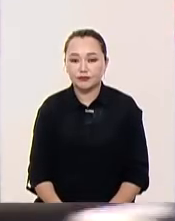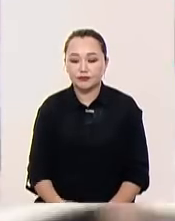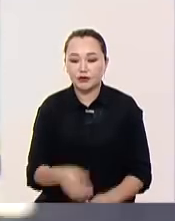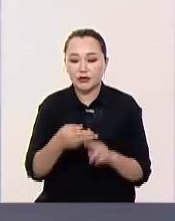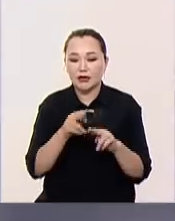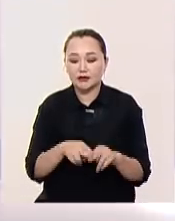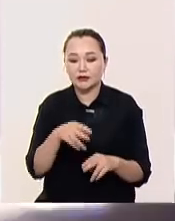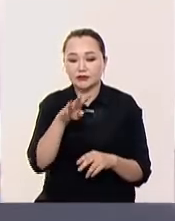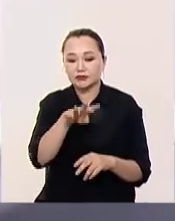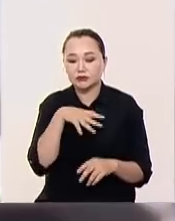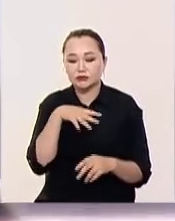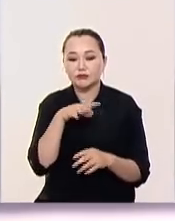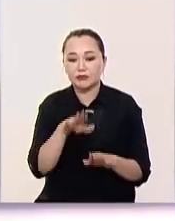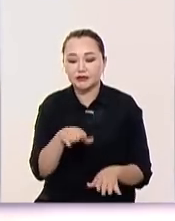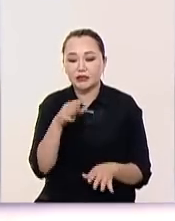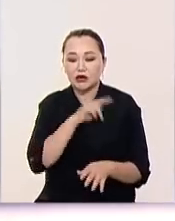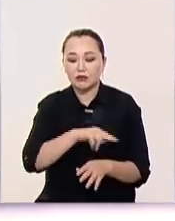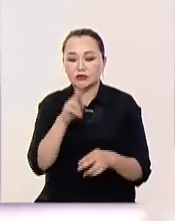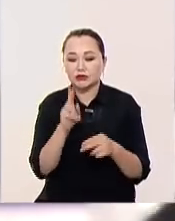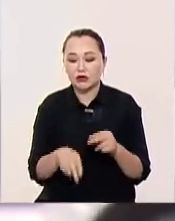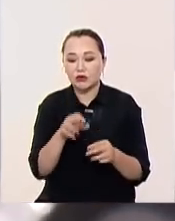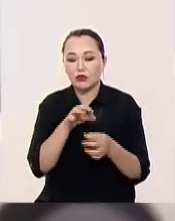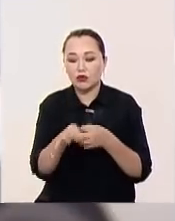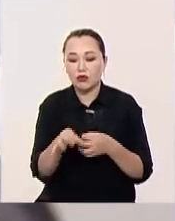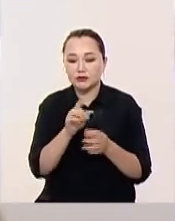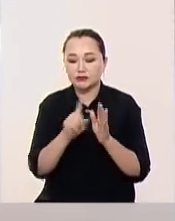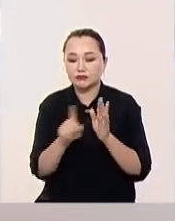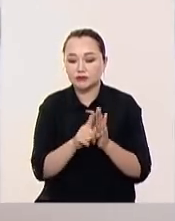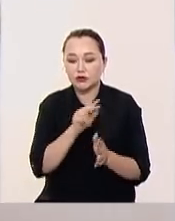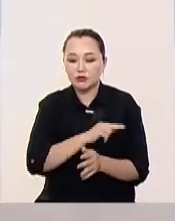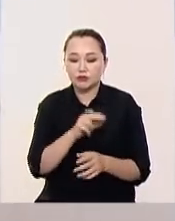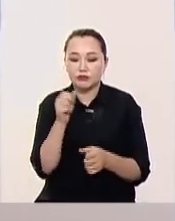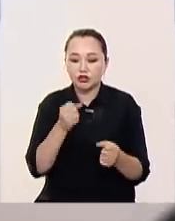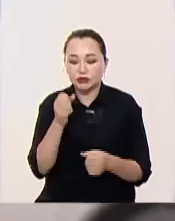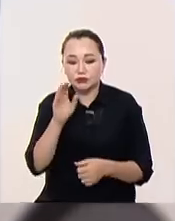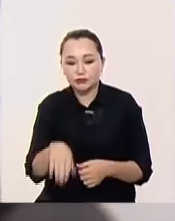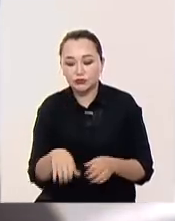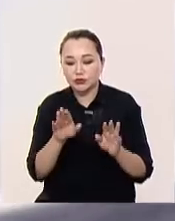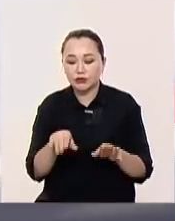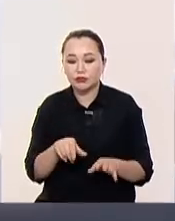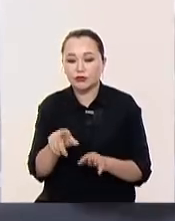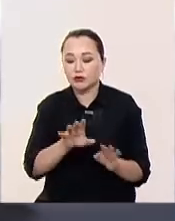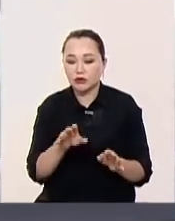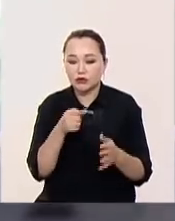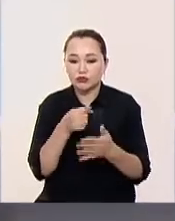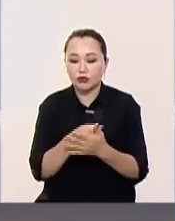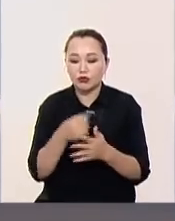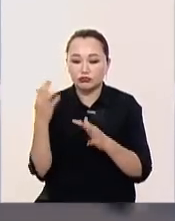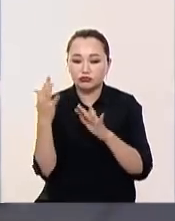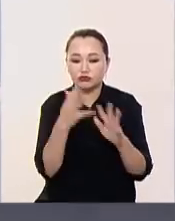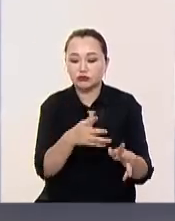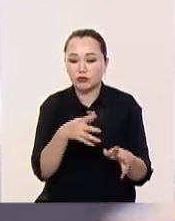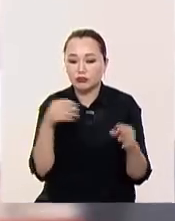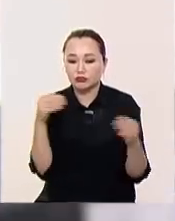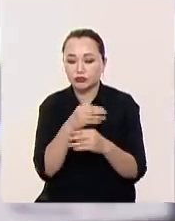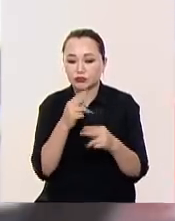Мына төрт жолақты даңғылда қаладағы жұмысын аяқтап облысқа қатынайтындар көлік тоқтату үшін жол жиегі ғана емес, бойына дейін шығып кетеді. Сонымен